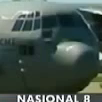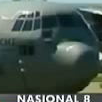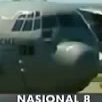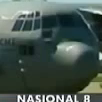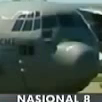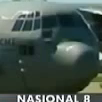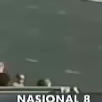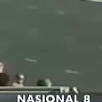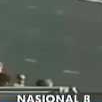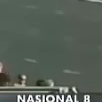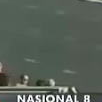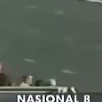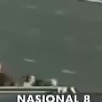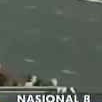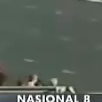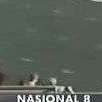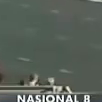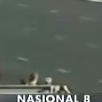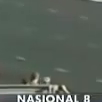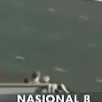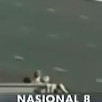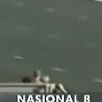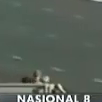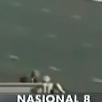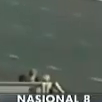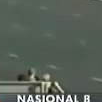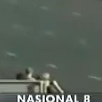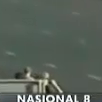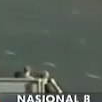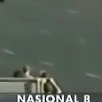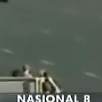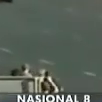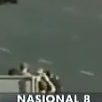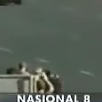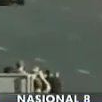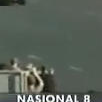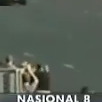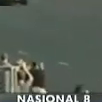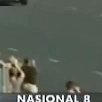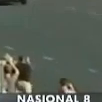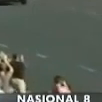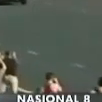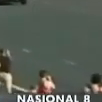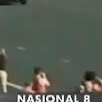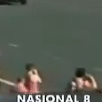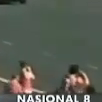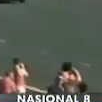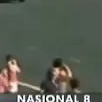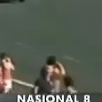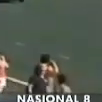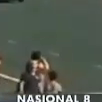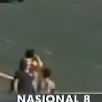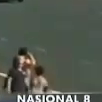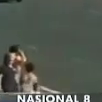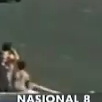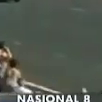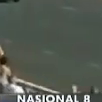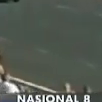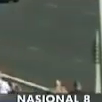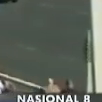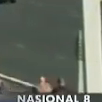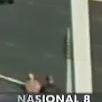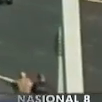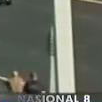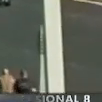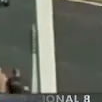kira-kira 745 malam waktu Malaysia Belanda berada 6 jam di belakang waktu Malaysia pesawat